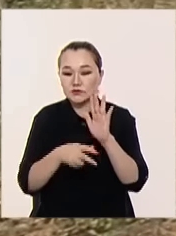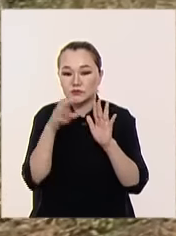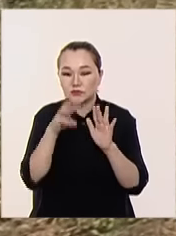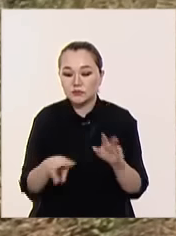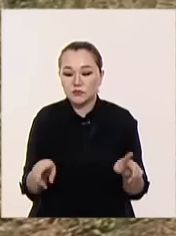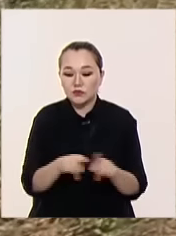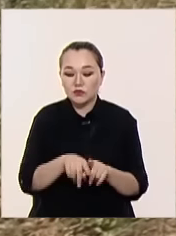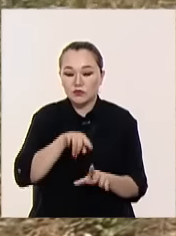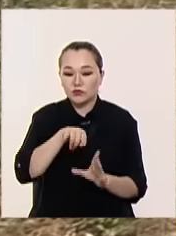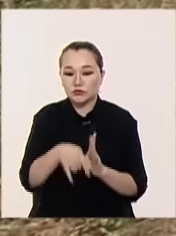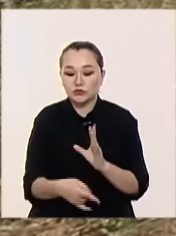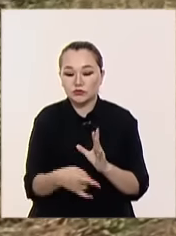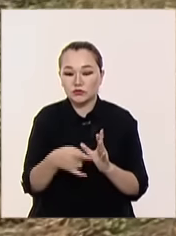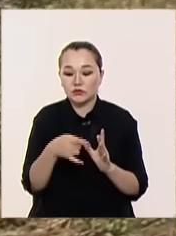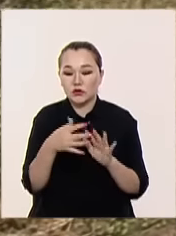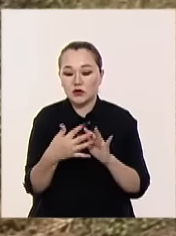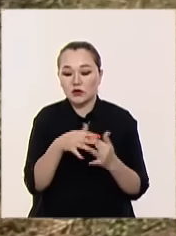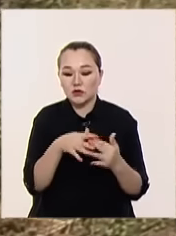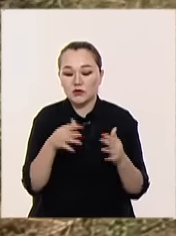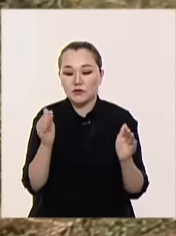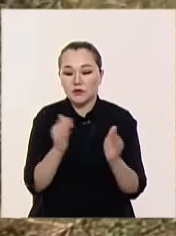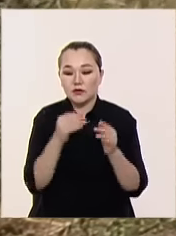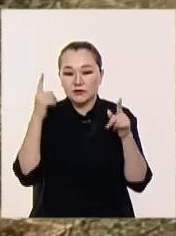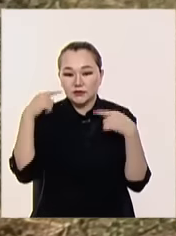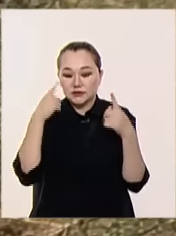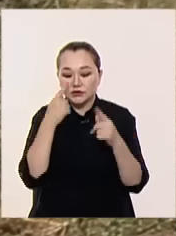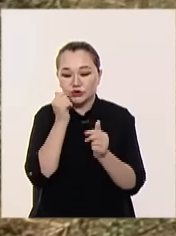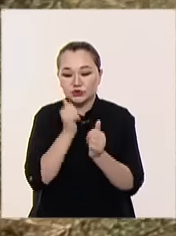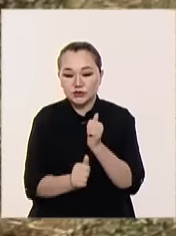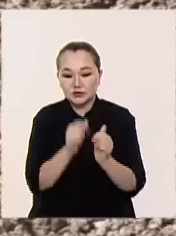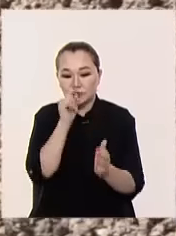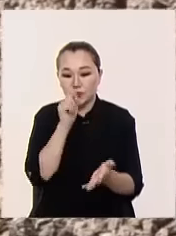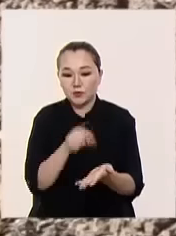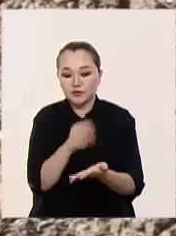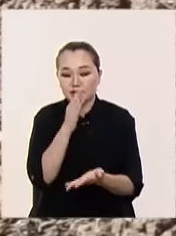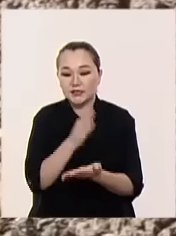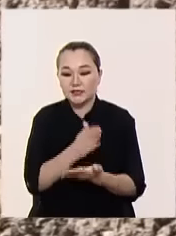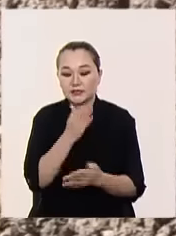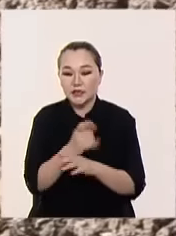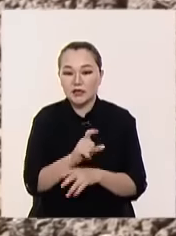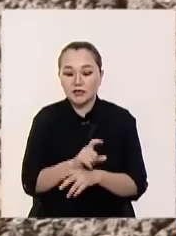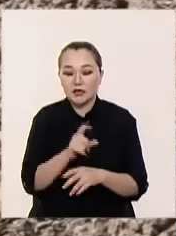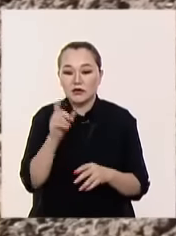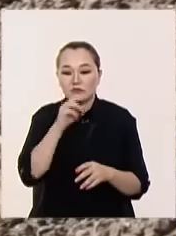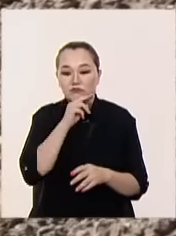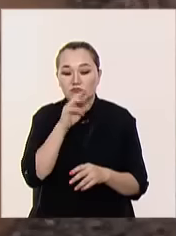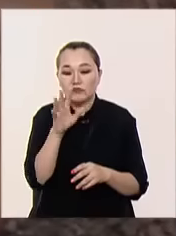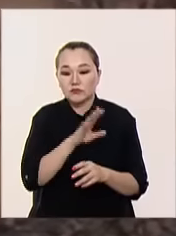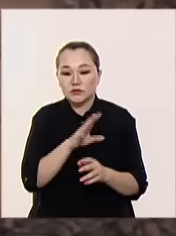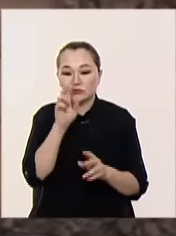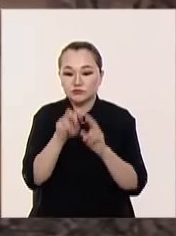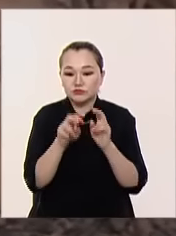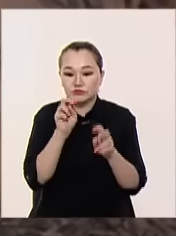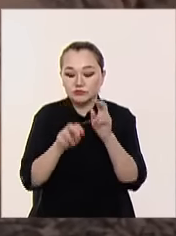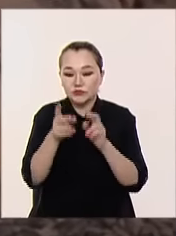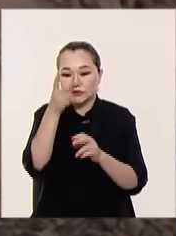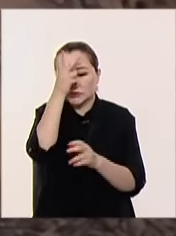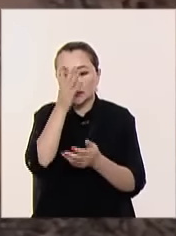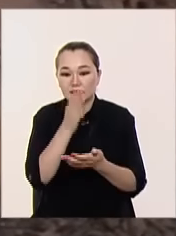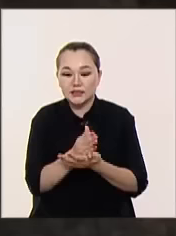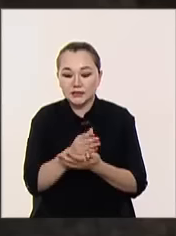мұндай шұңқырға ауылдағы ұсақ мал жиі түсіп кетеді екен. Қазылған аумаққа абайсызда түсіп кеткен ешкілерді де